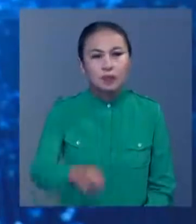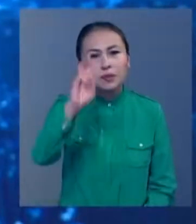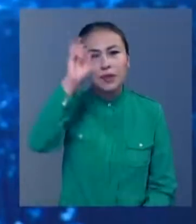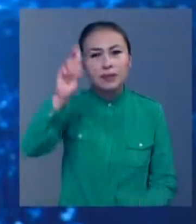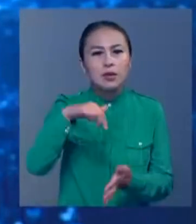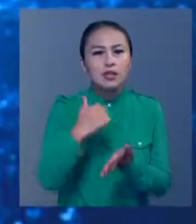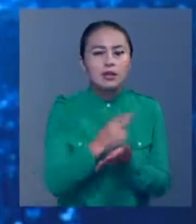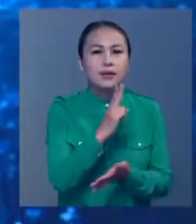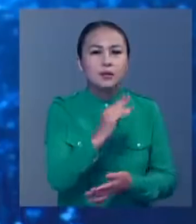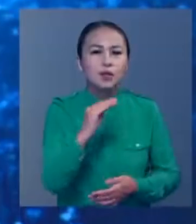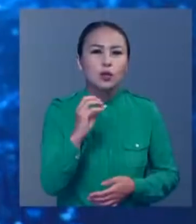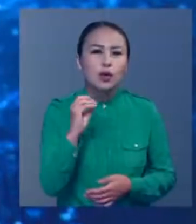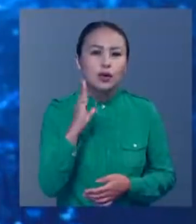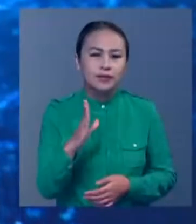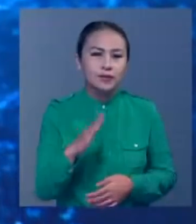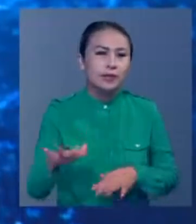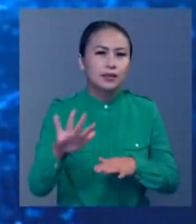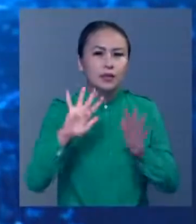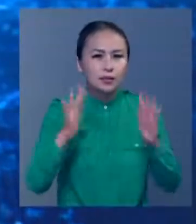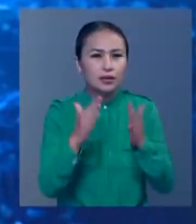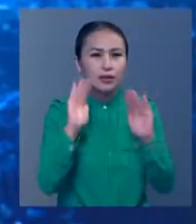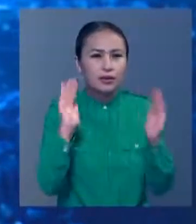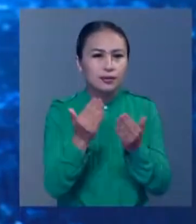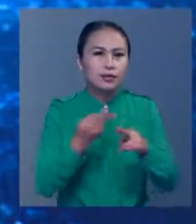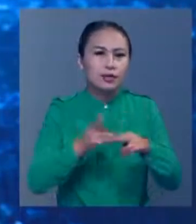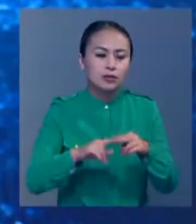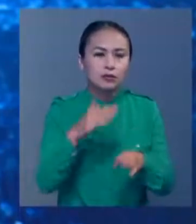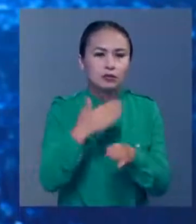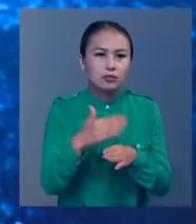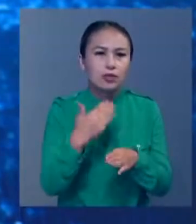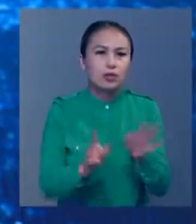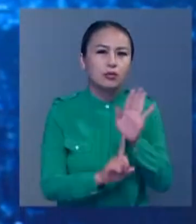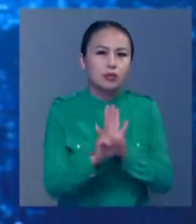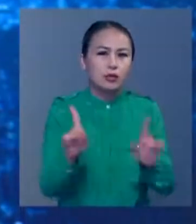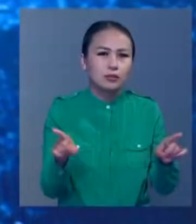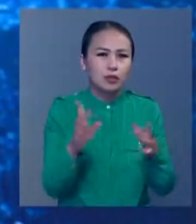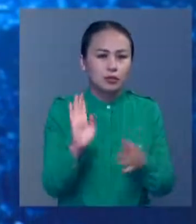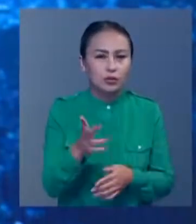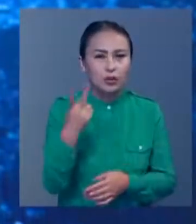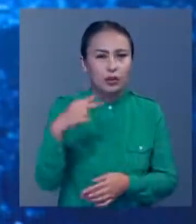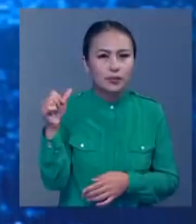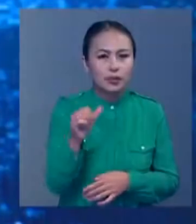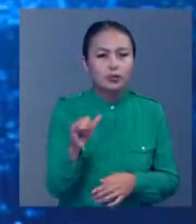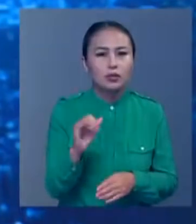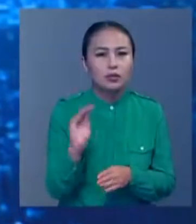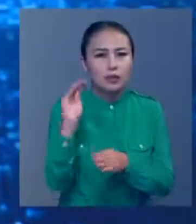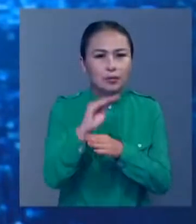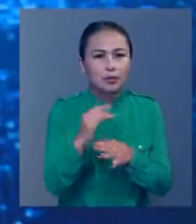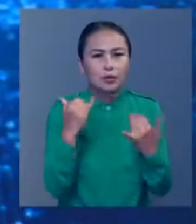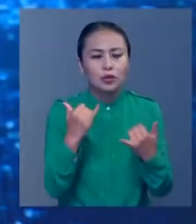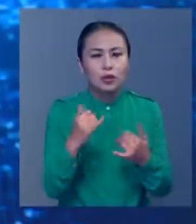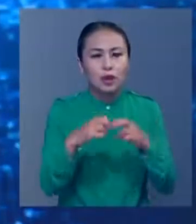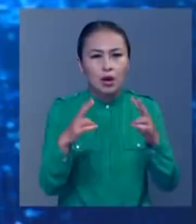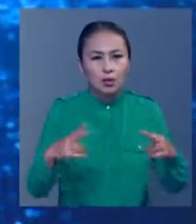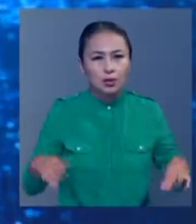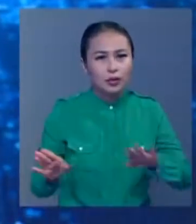Мемлекет басшысы Қасым-Жомарт Тоқаев елдегі карантин шараларын кезең-кезеңмен жеңілдету арқылы екі аптаға ұзартуды тапсырды. Бұл туралы бүгін